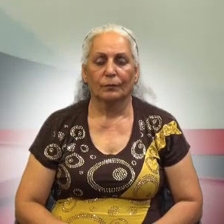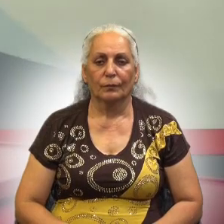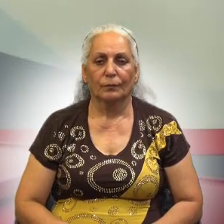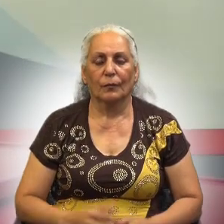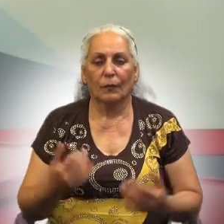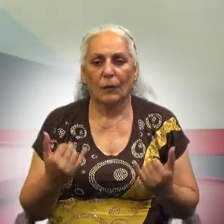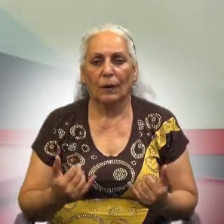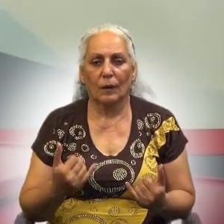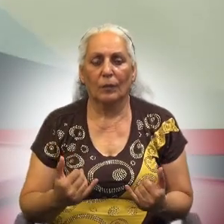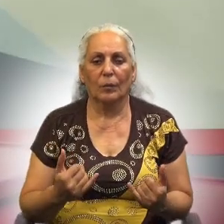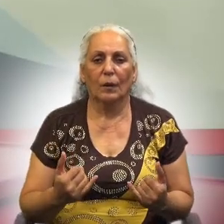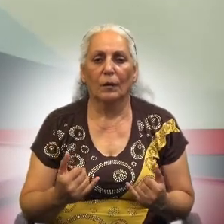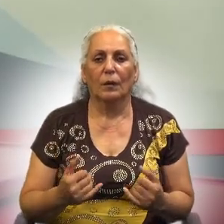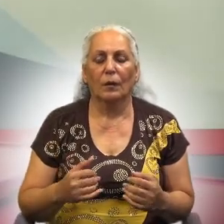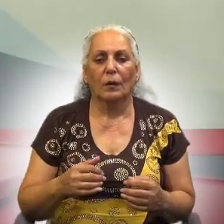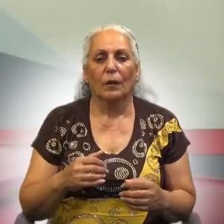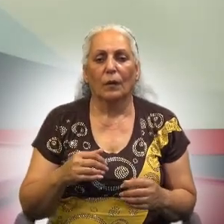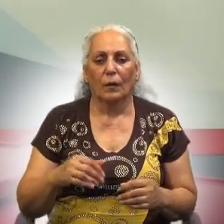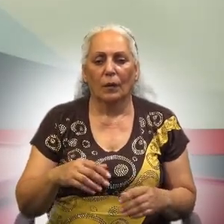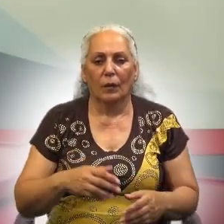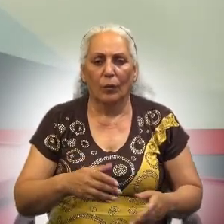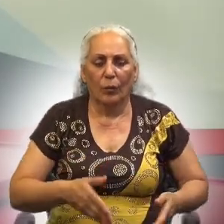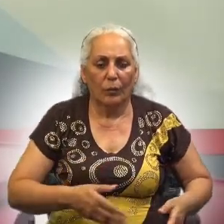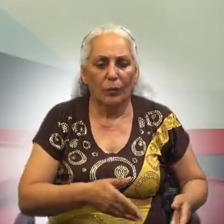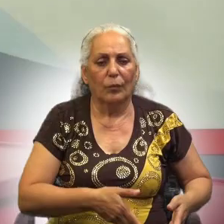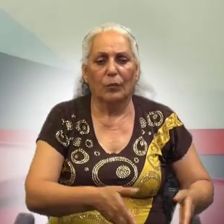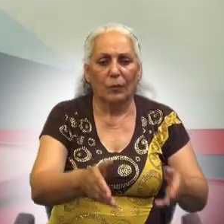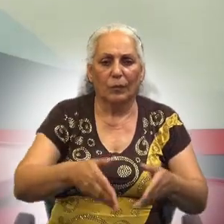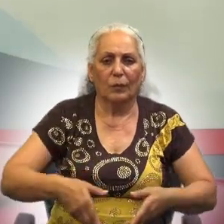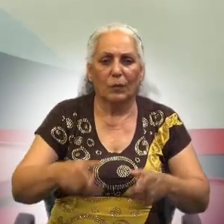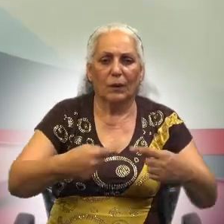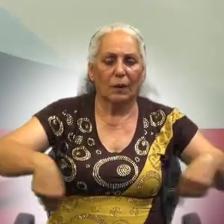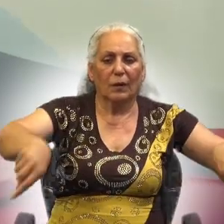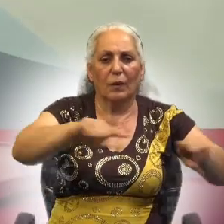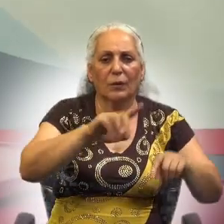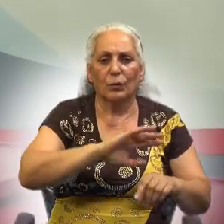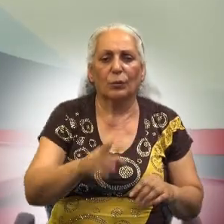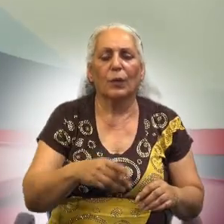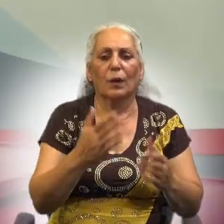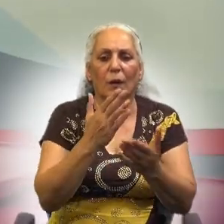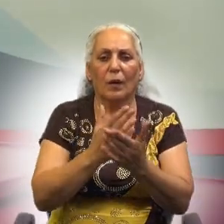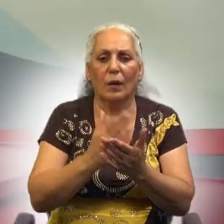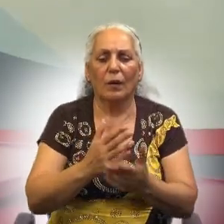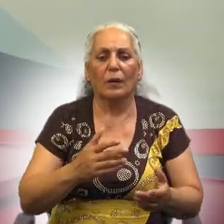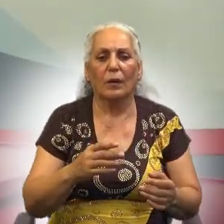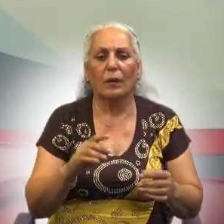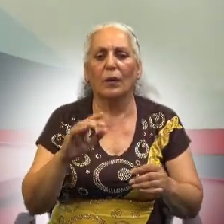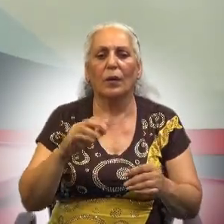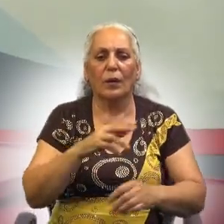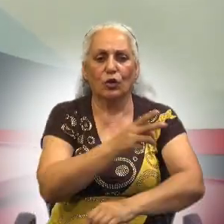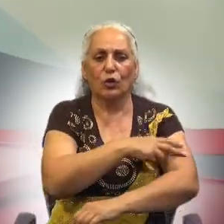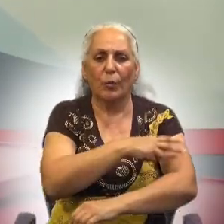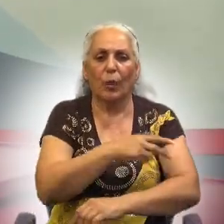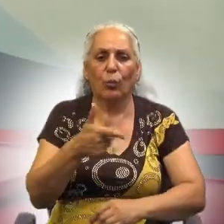Շարունակենք հիմա ականապատ տարածքների և դրանցում պաշտպանված լինելու մասին։ Գուգարք ճամբարում 40-ից ավելի երեխաներ